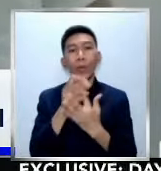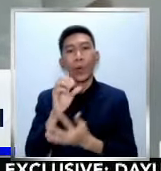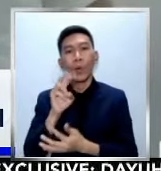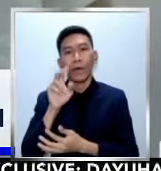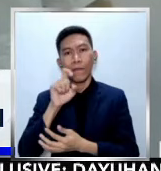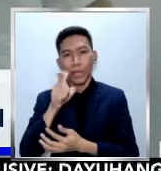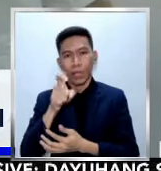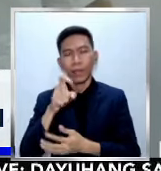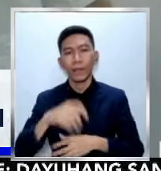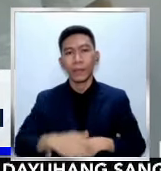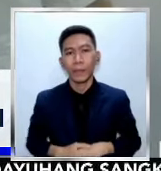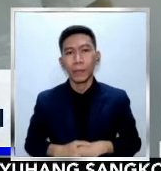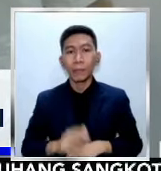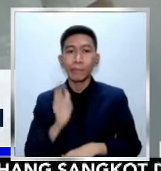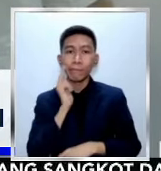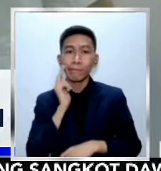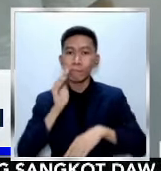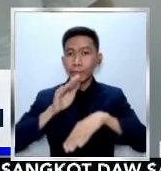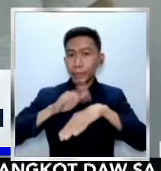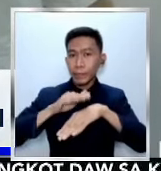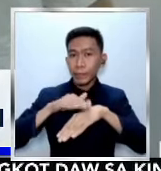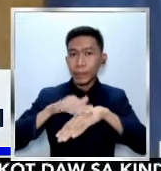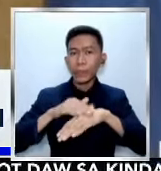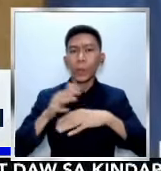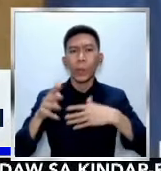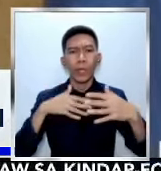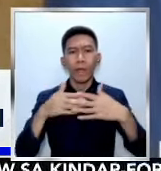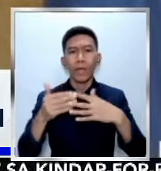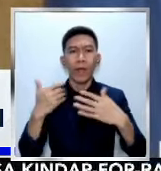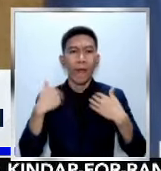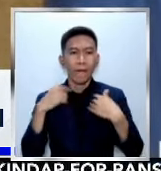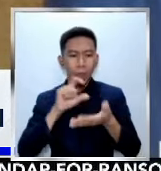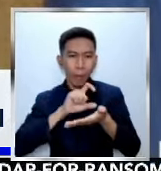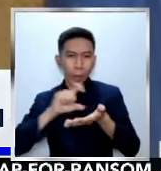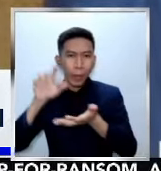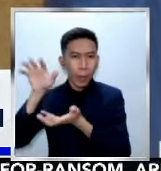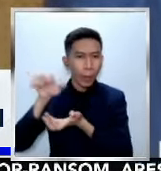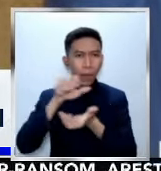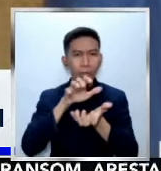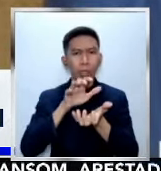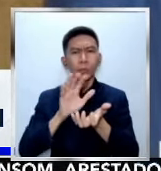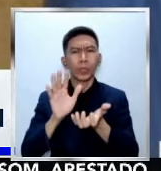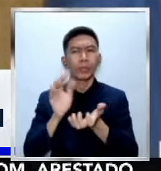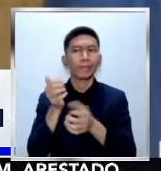kahit maganda ng supply. Huwag pa rin maging choosy. Ang sinabi ko kay